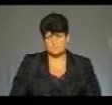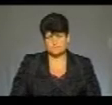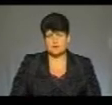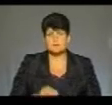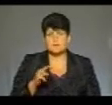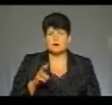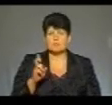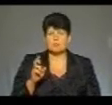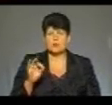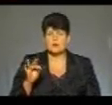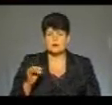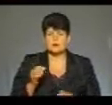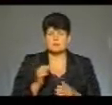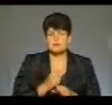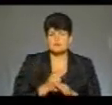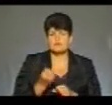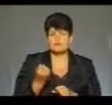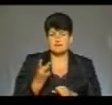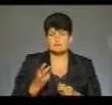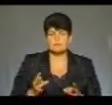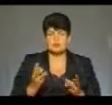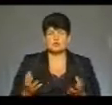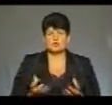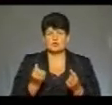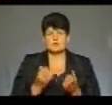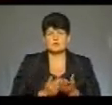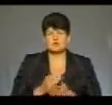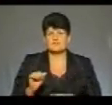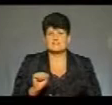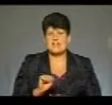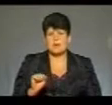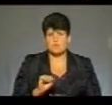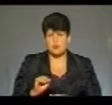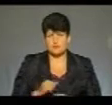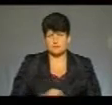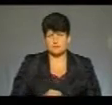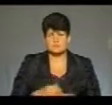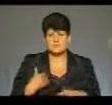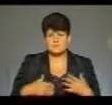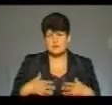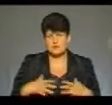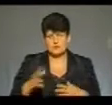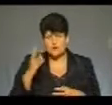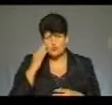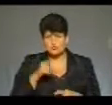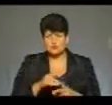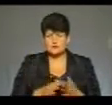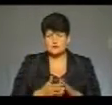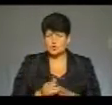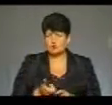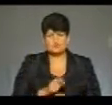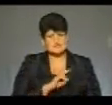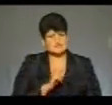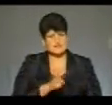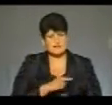Боровий працює у 12-й пожежно-рятувальній службі у Теребовлі. Відносно складно, враховуючи ту ситуацію, що дуже сильні